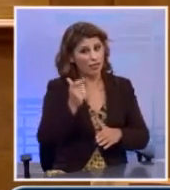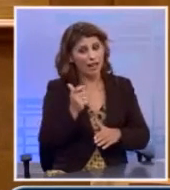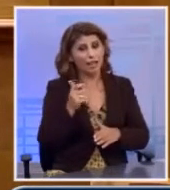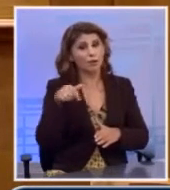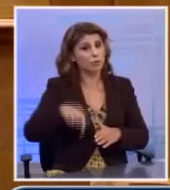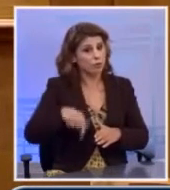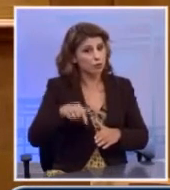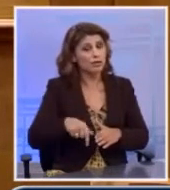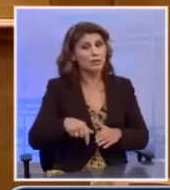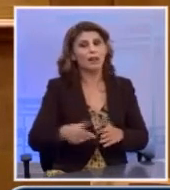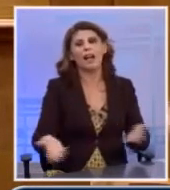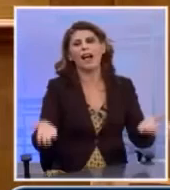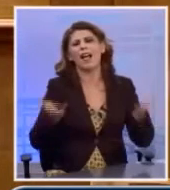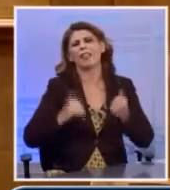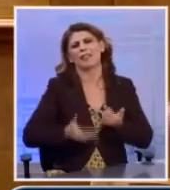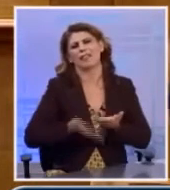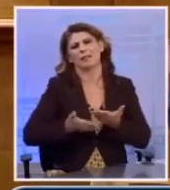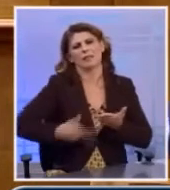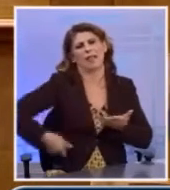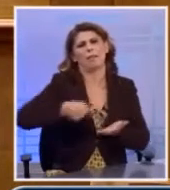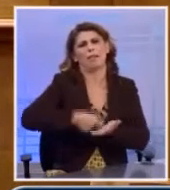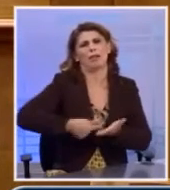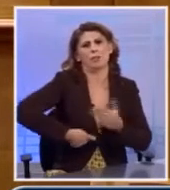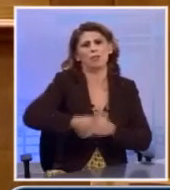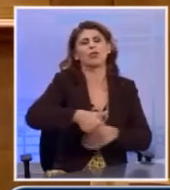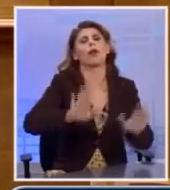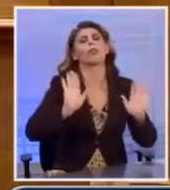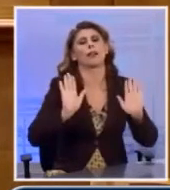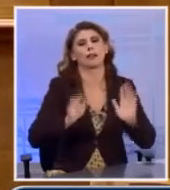που σήμερα δεν εξυπηρετείτε, δεν αποπληρώνετε.